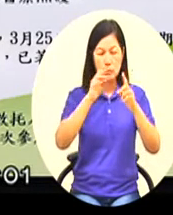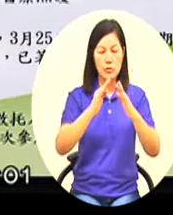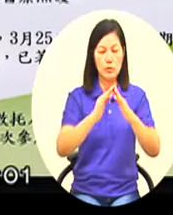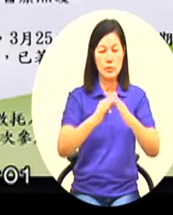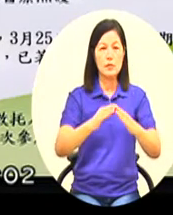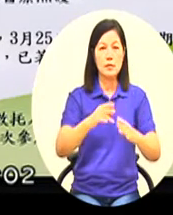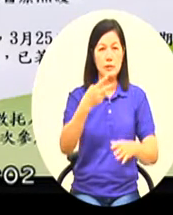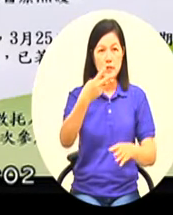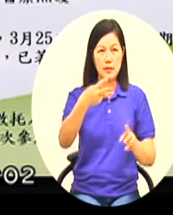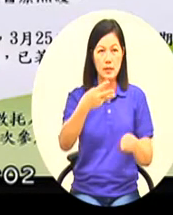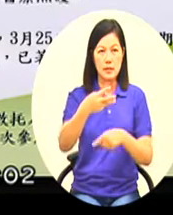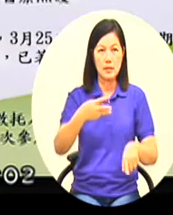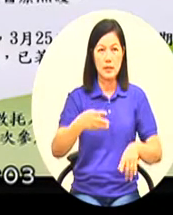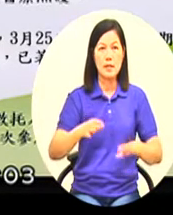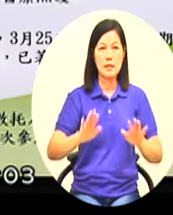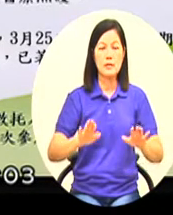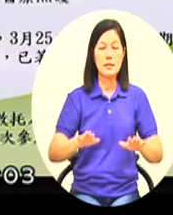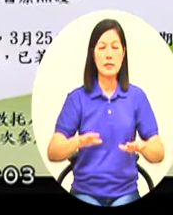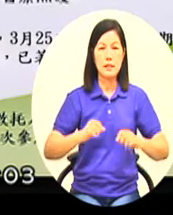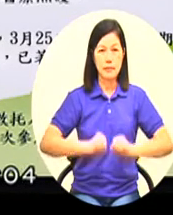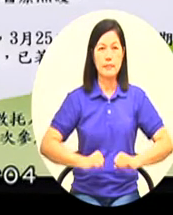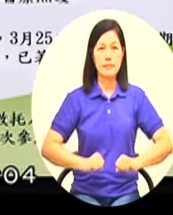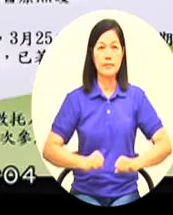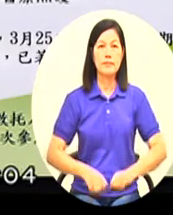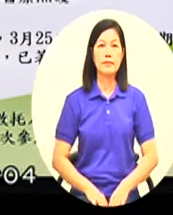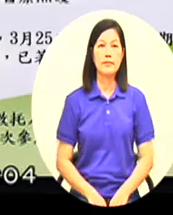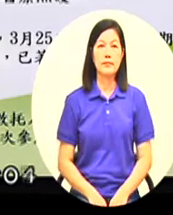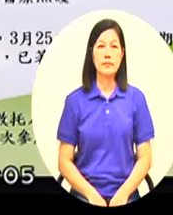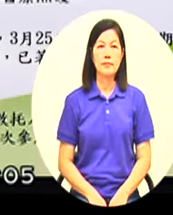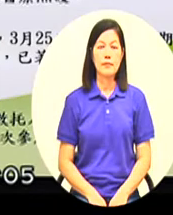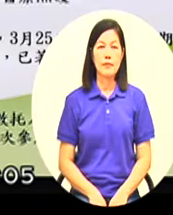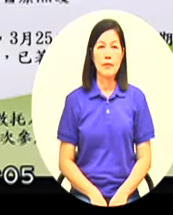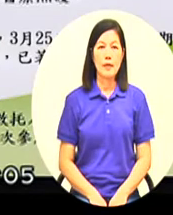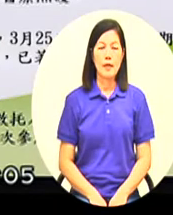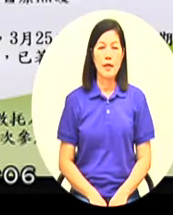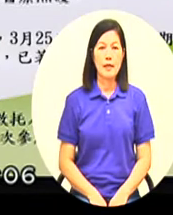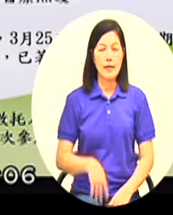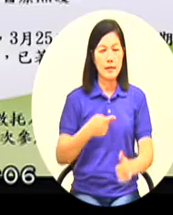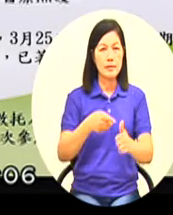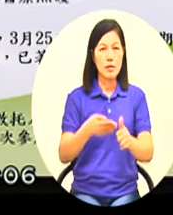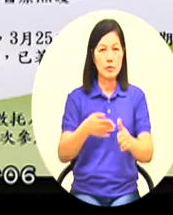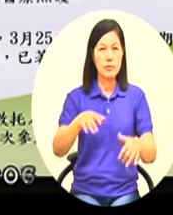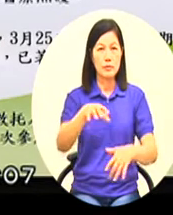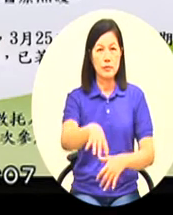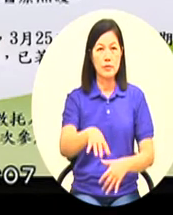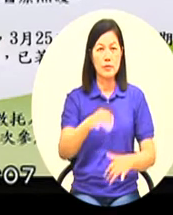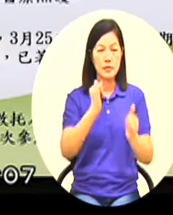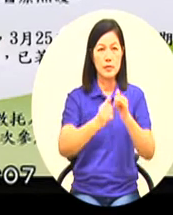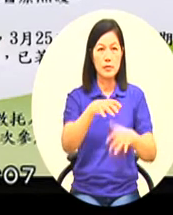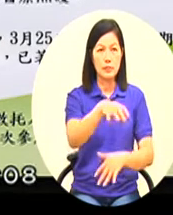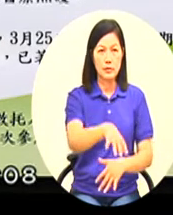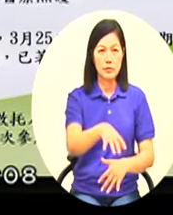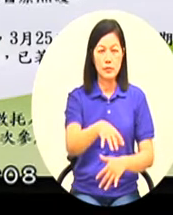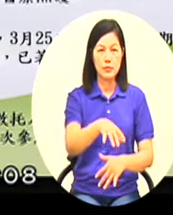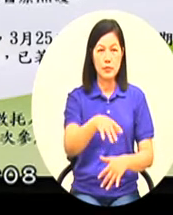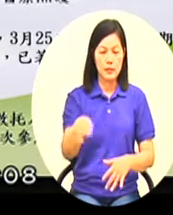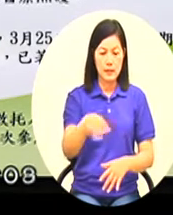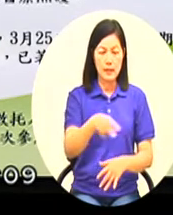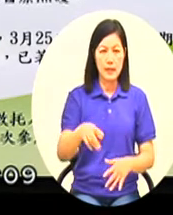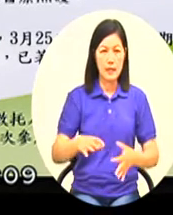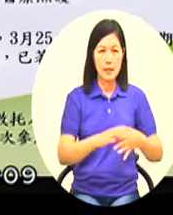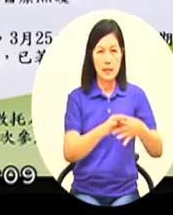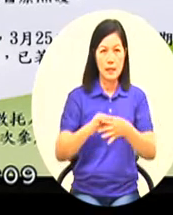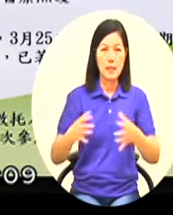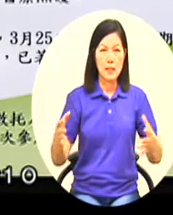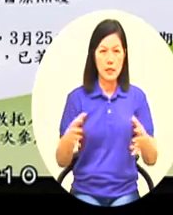他们都已经康复。那在居住合作部分，透过跟教育局、跟我们的社会局的跨局处合作，那对于相关的一